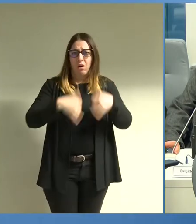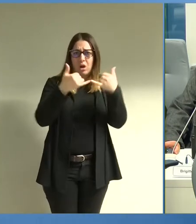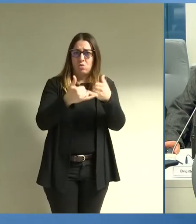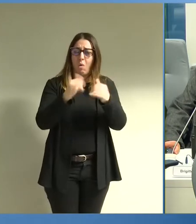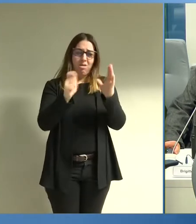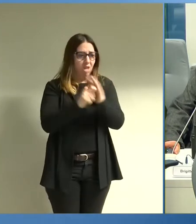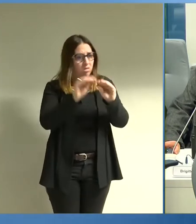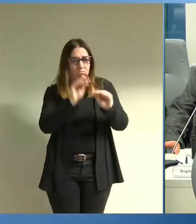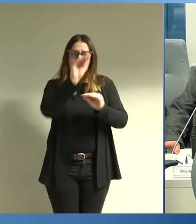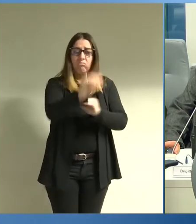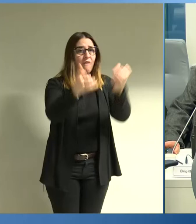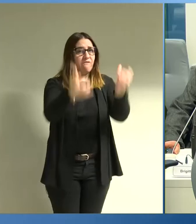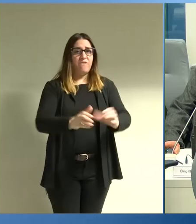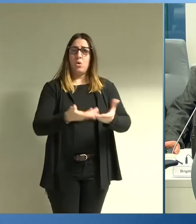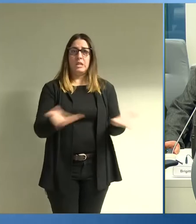programmée